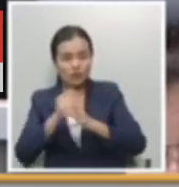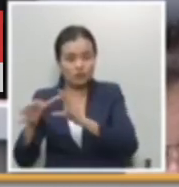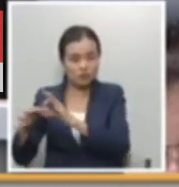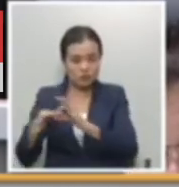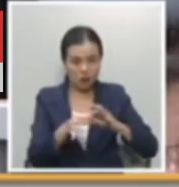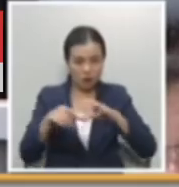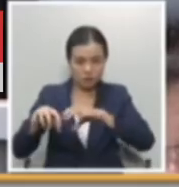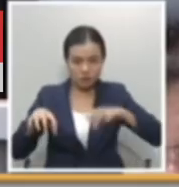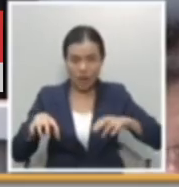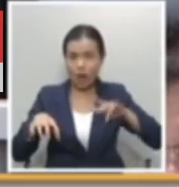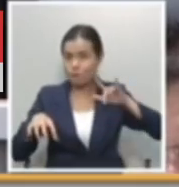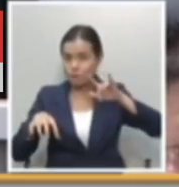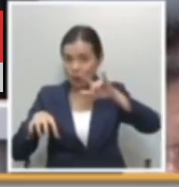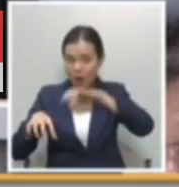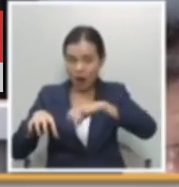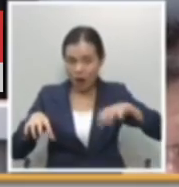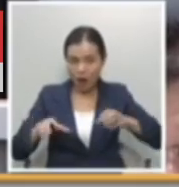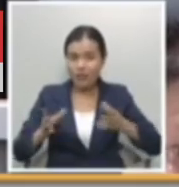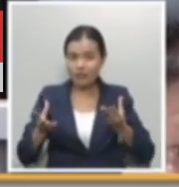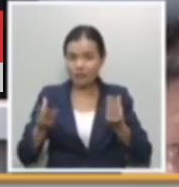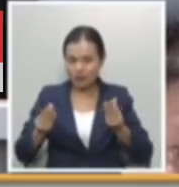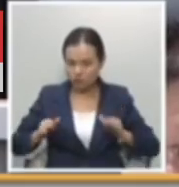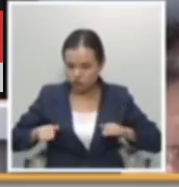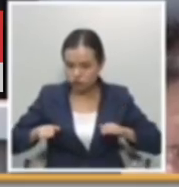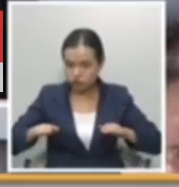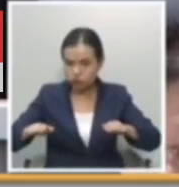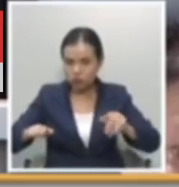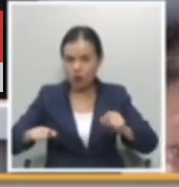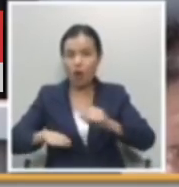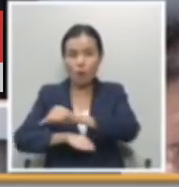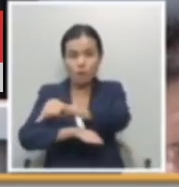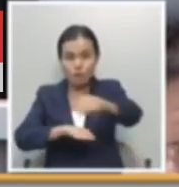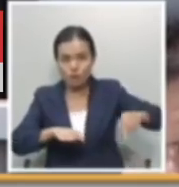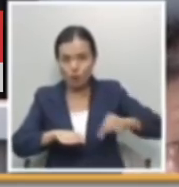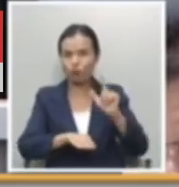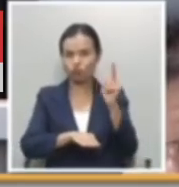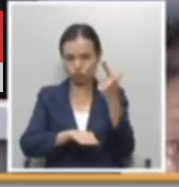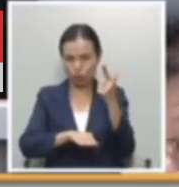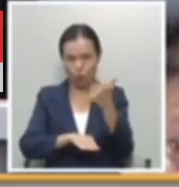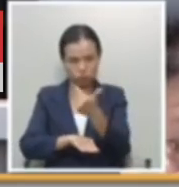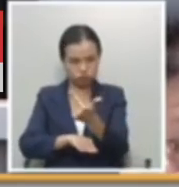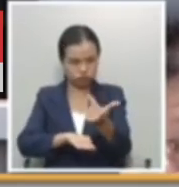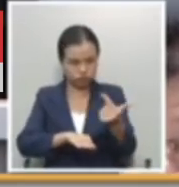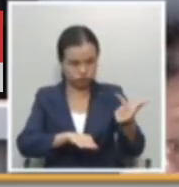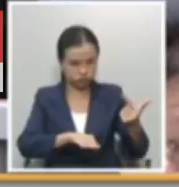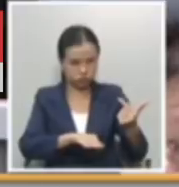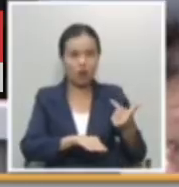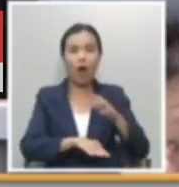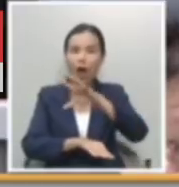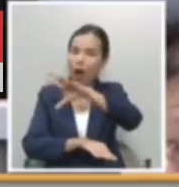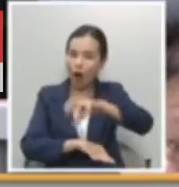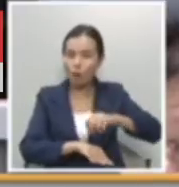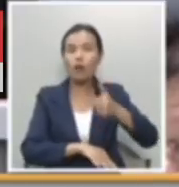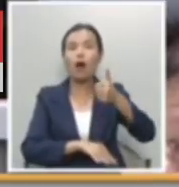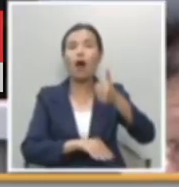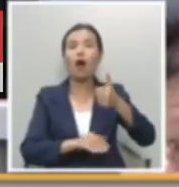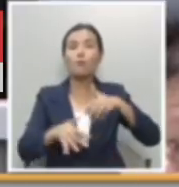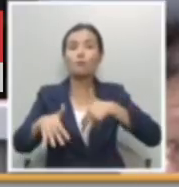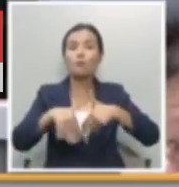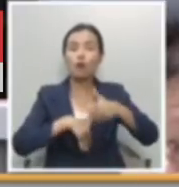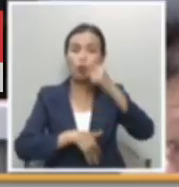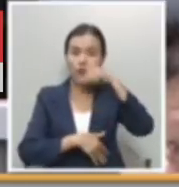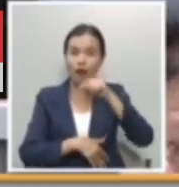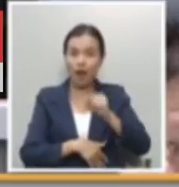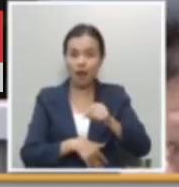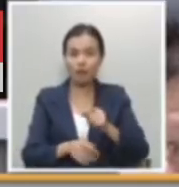ถานบินเอาที่ดิน2ข้างทางไปเอาที่ดินมักกะสันที่ดินทองพี่น้องประชาชนคนไทยทั้งประเทศฟังนะครับ